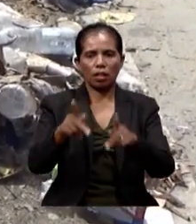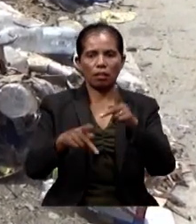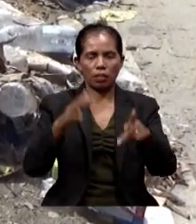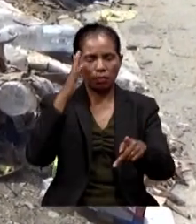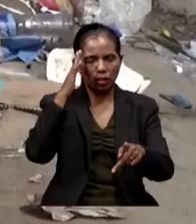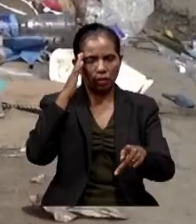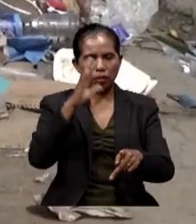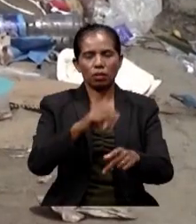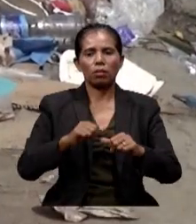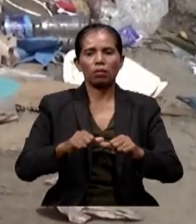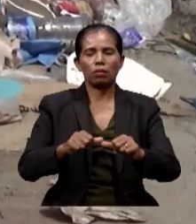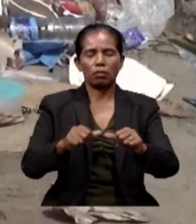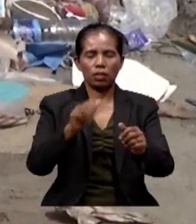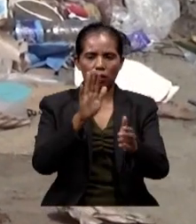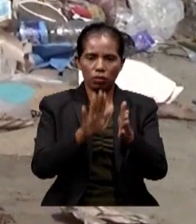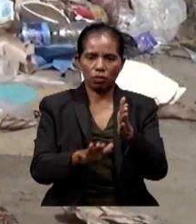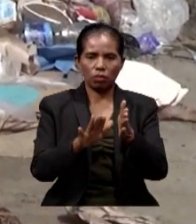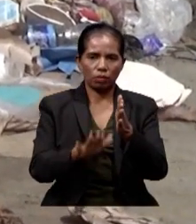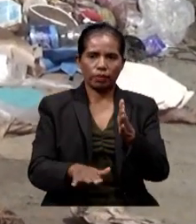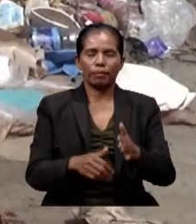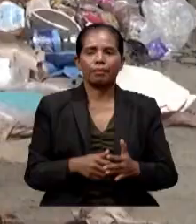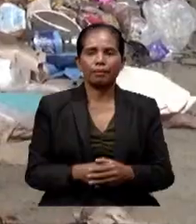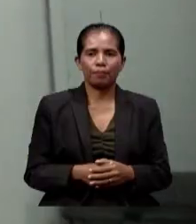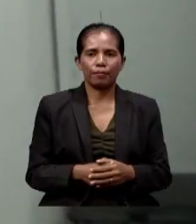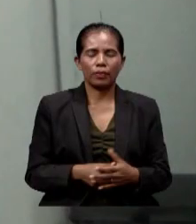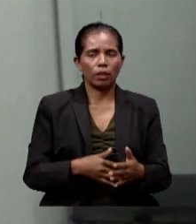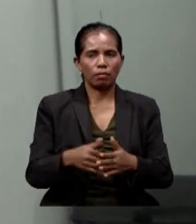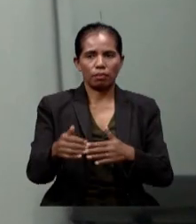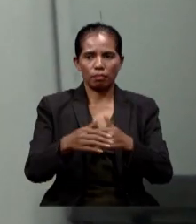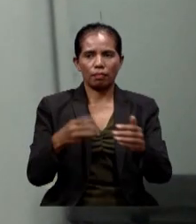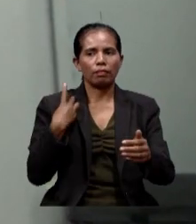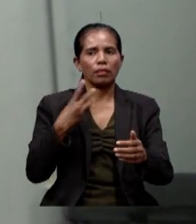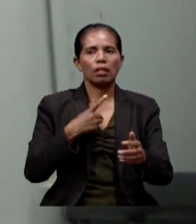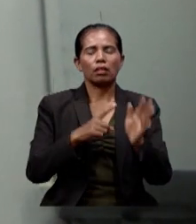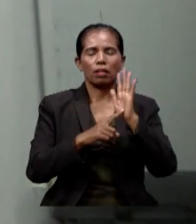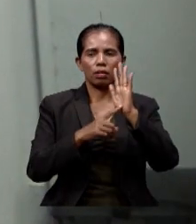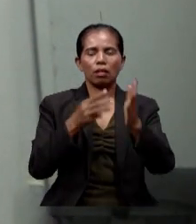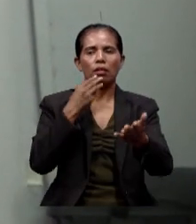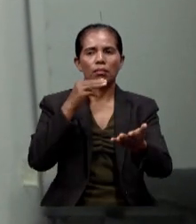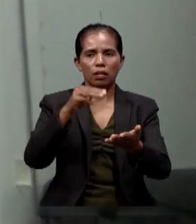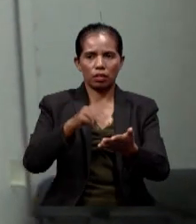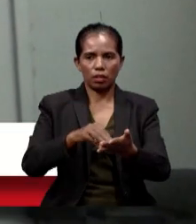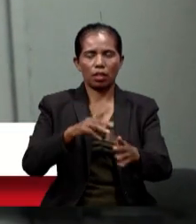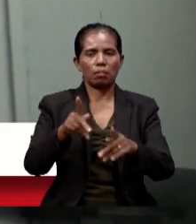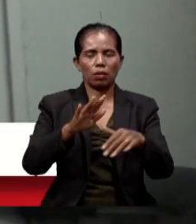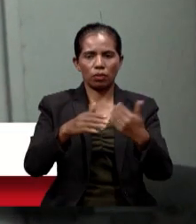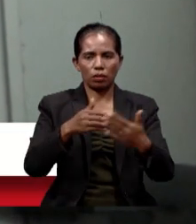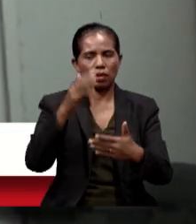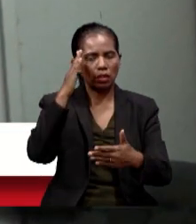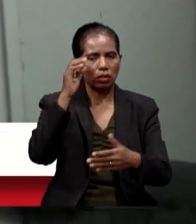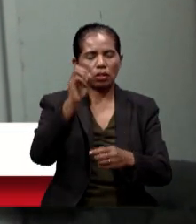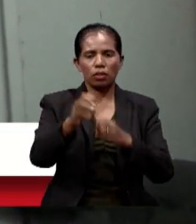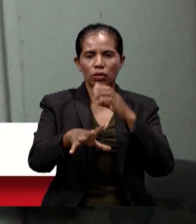e manian hahumihis badadaun. Dala wara kona ita hato mensazen in termos de consciência e manian para ato soe